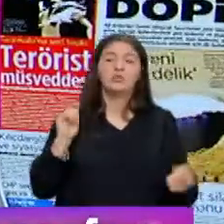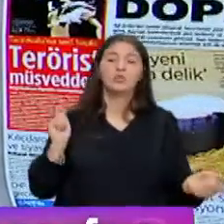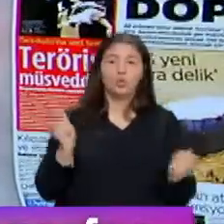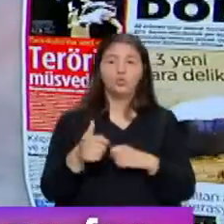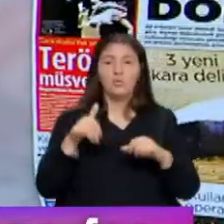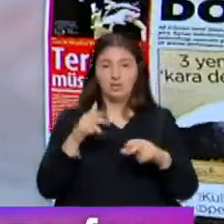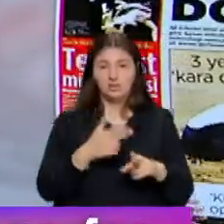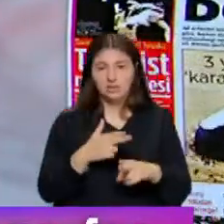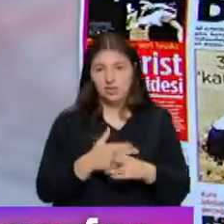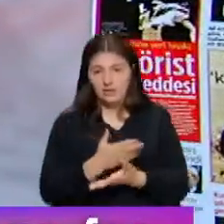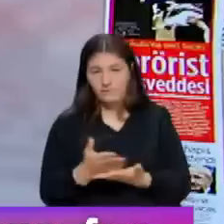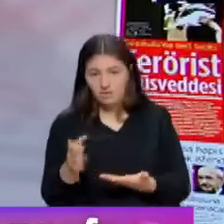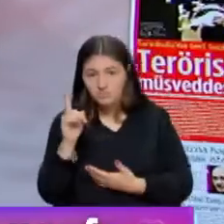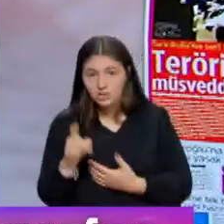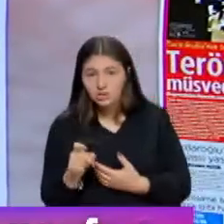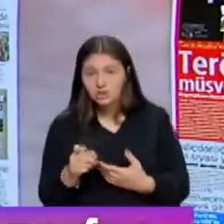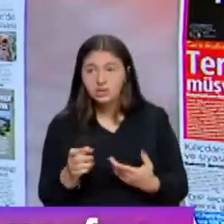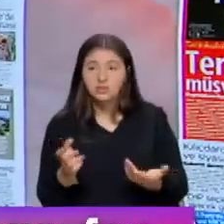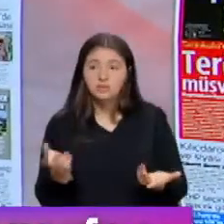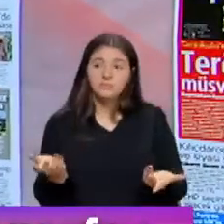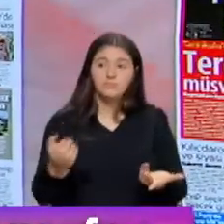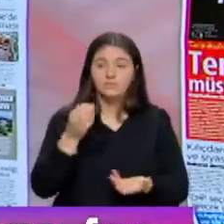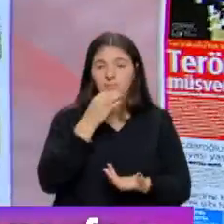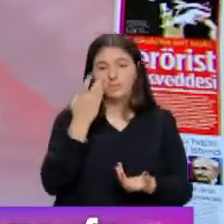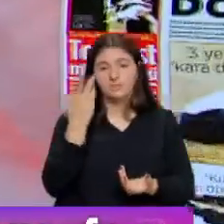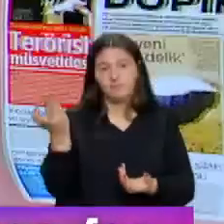Aynı hızda ilerliyor mu haberimizde